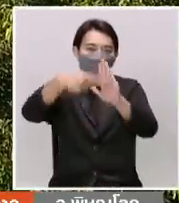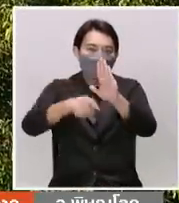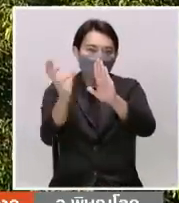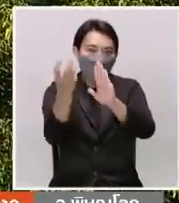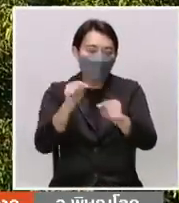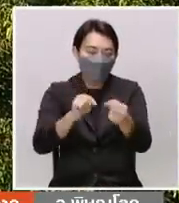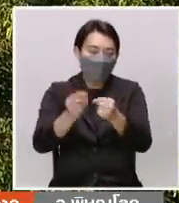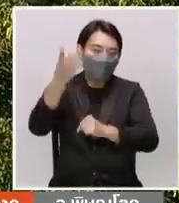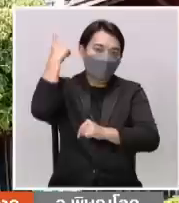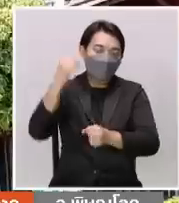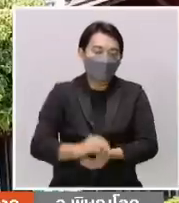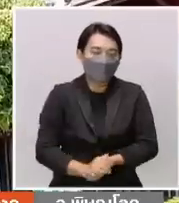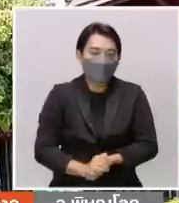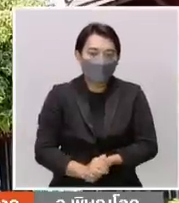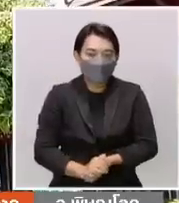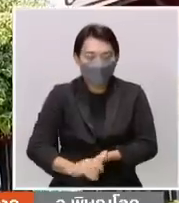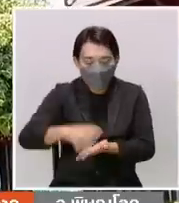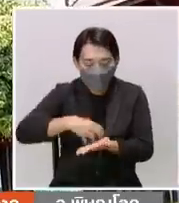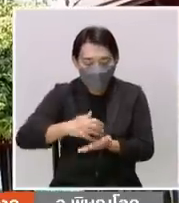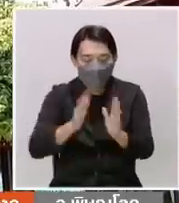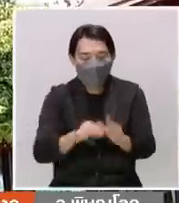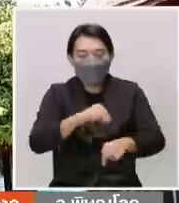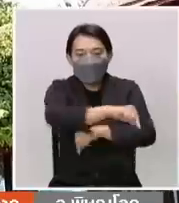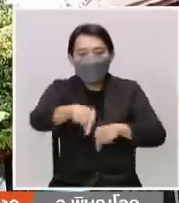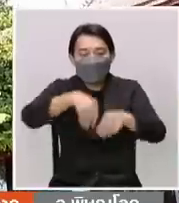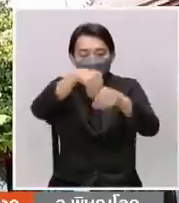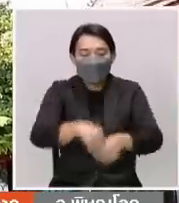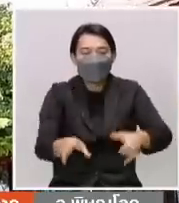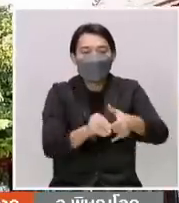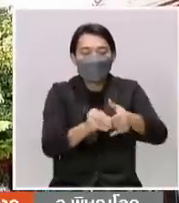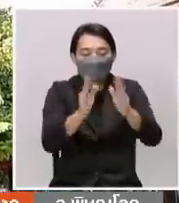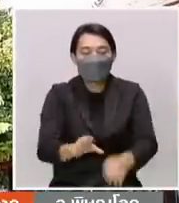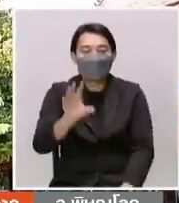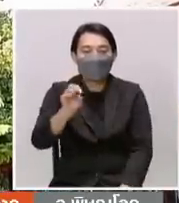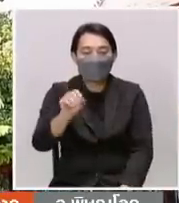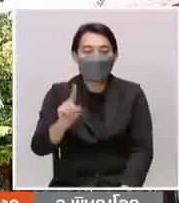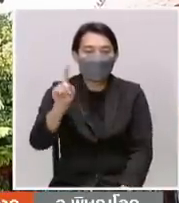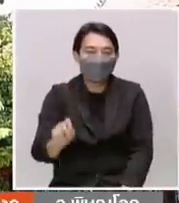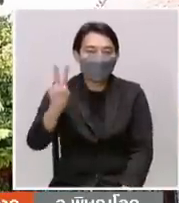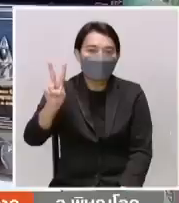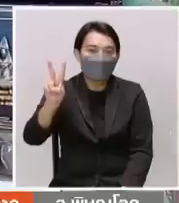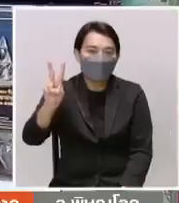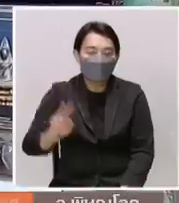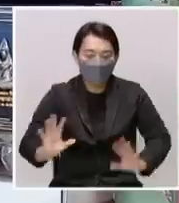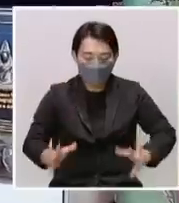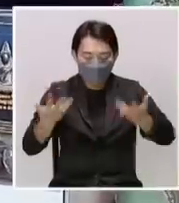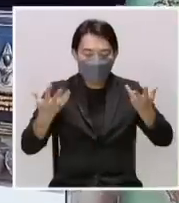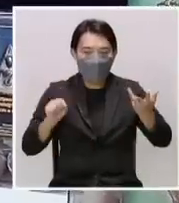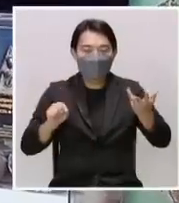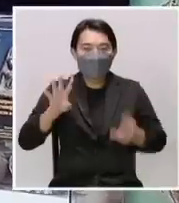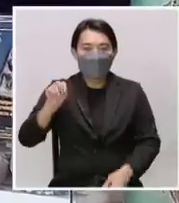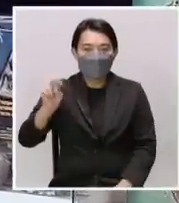ข้อมูลเมื่อวานนี้พบว่าในพื้นที่มีผู้ติดเชื้อโควิดเพิ่มเติม50คนเสียชีวิต2คนหายป่วยเ